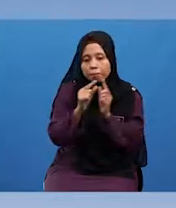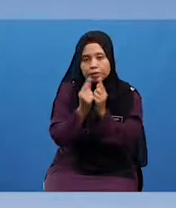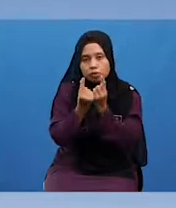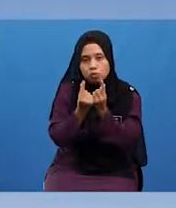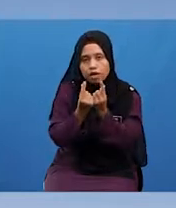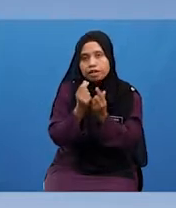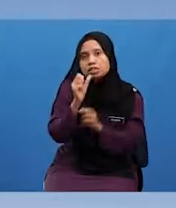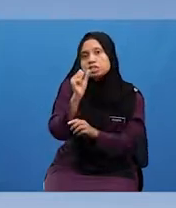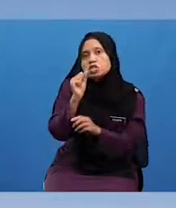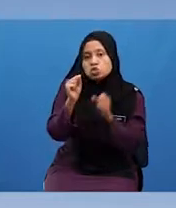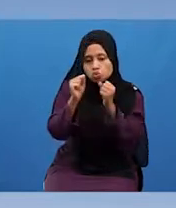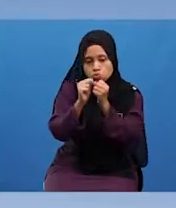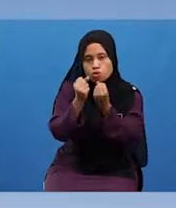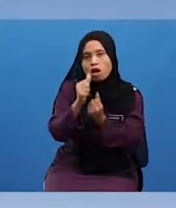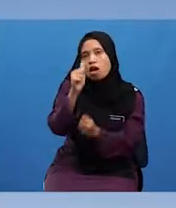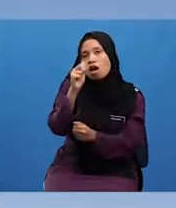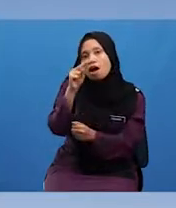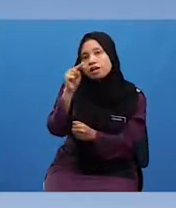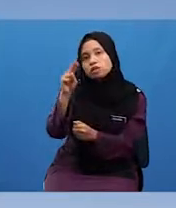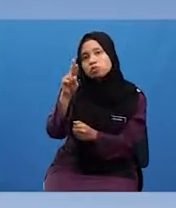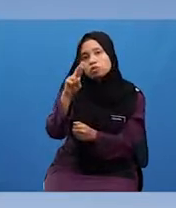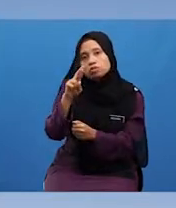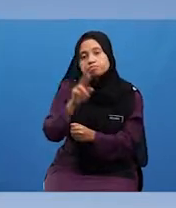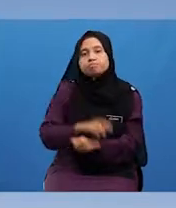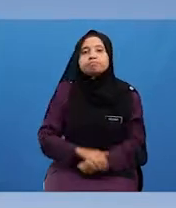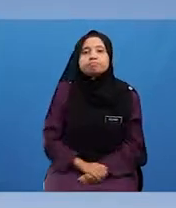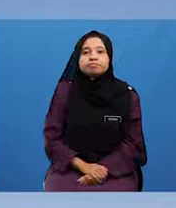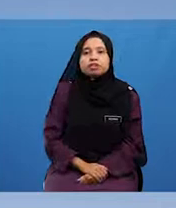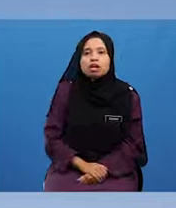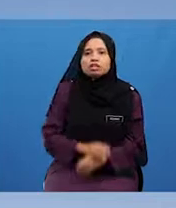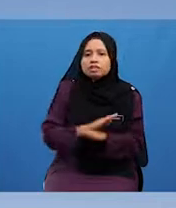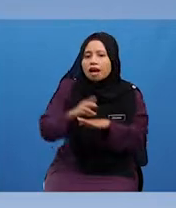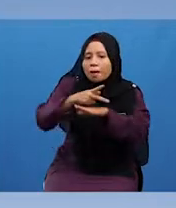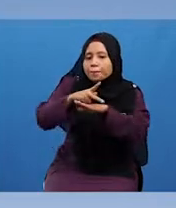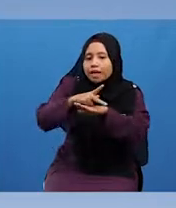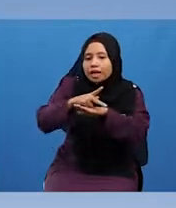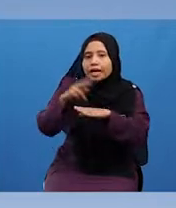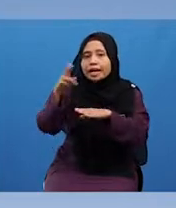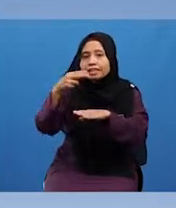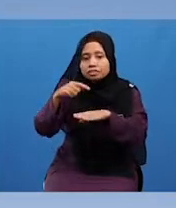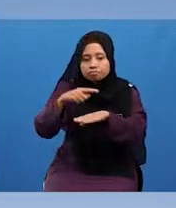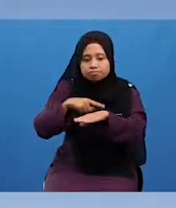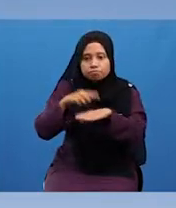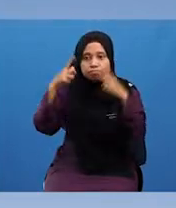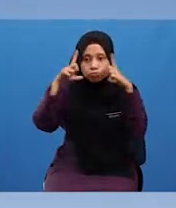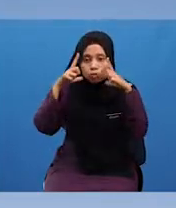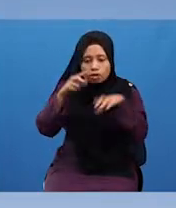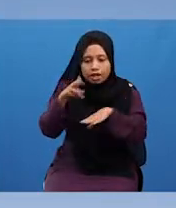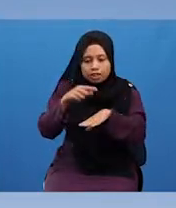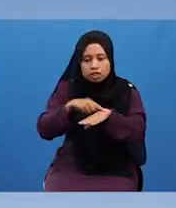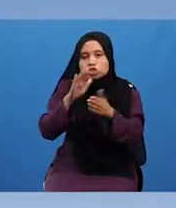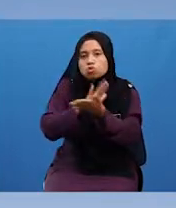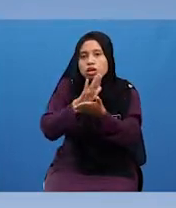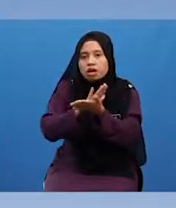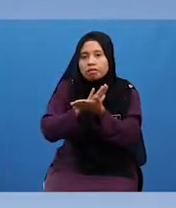Al-Quran Surah An-Nur ayat yang ke-31. Jangan pakai tudung hanya di sekolah ya.